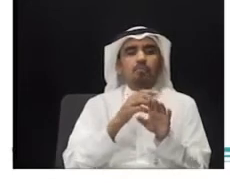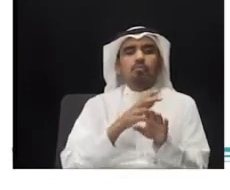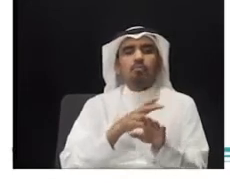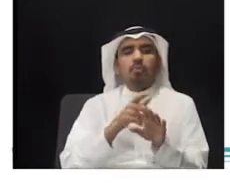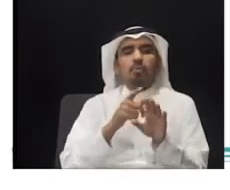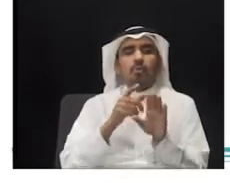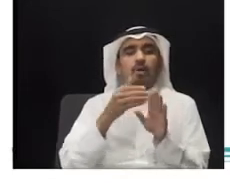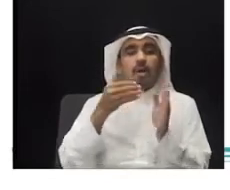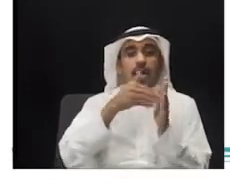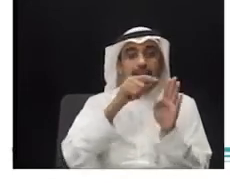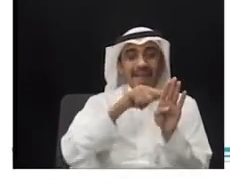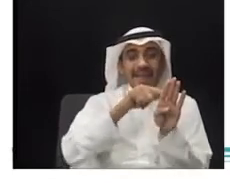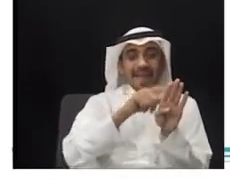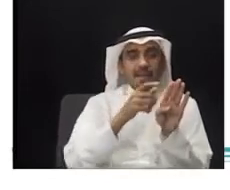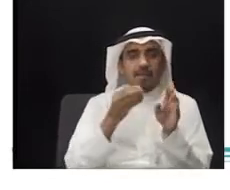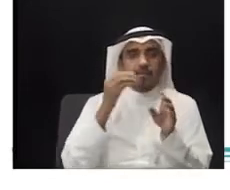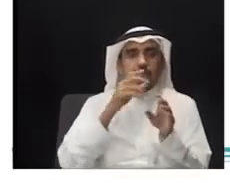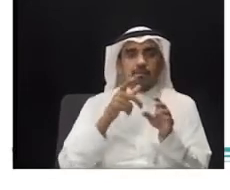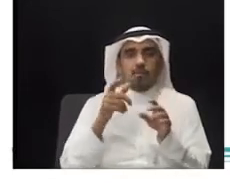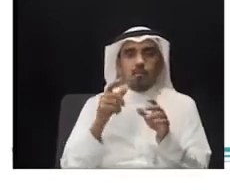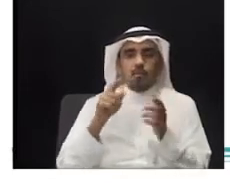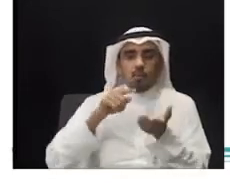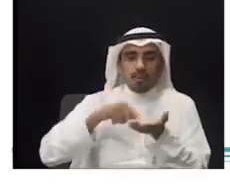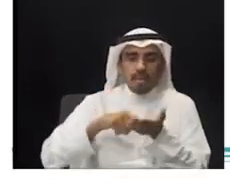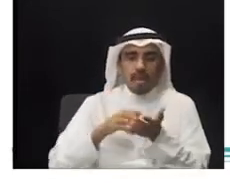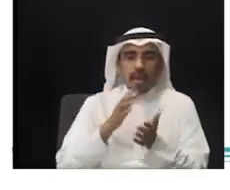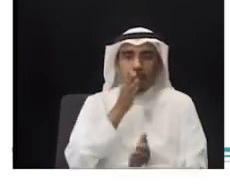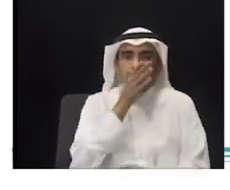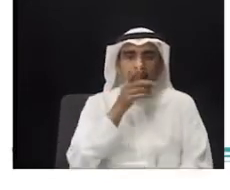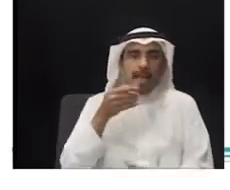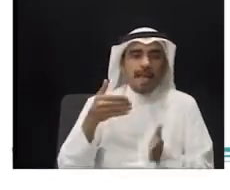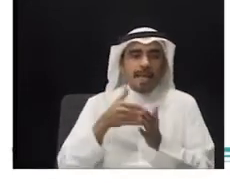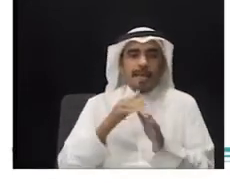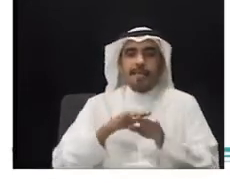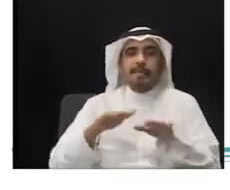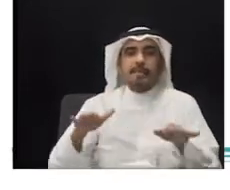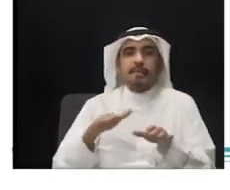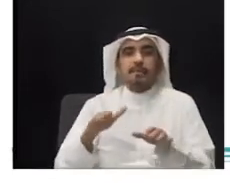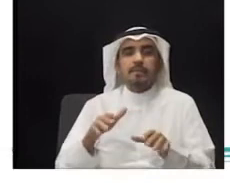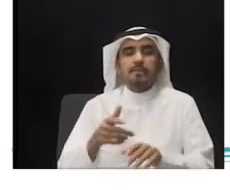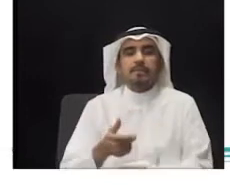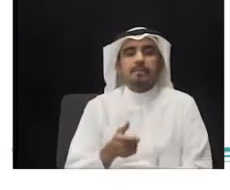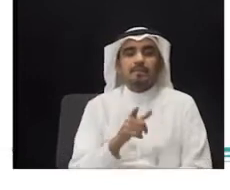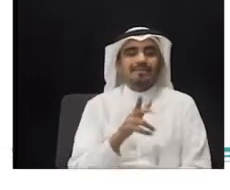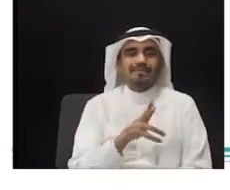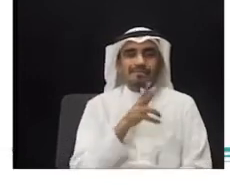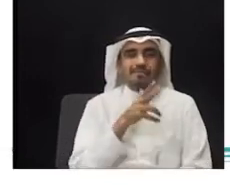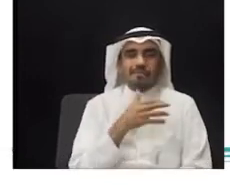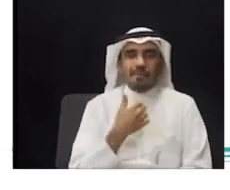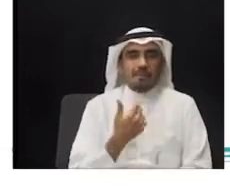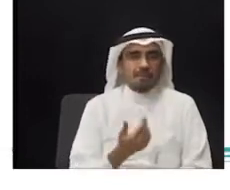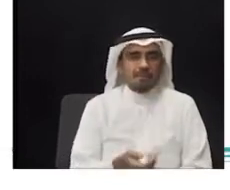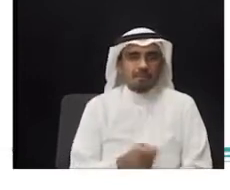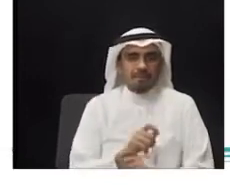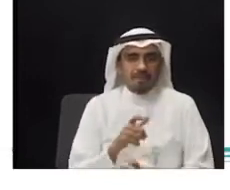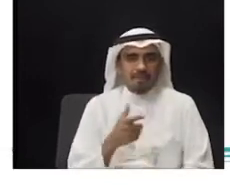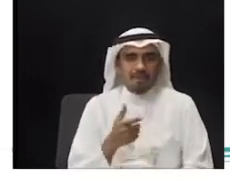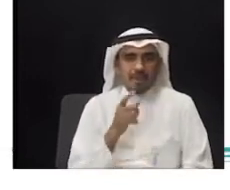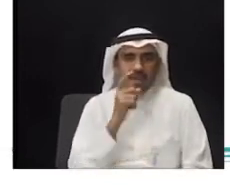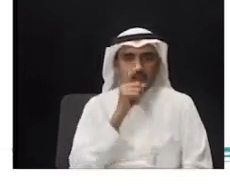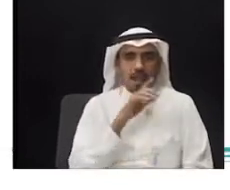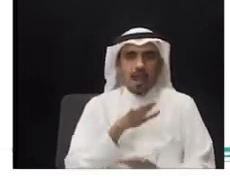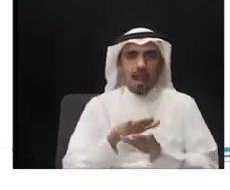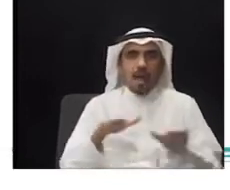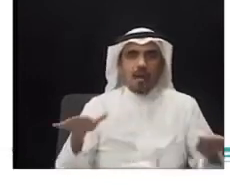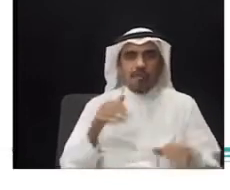شك يتم معنى المضاف. فلو قلنا فإذا وصل الماء إلى سطح وتوقفنا لجاء المضاف غير تام